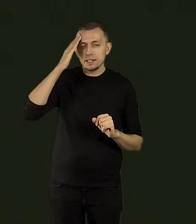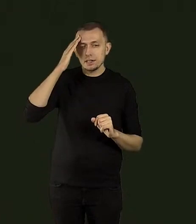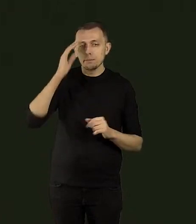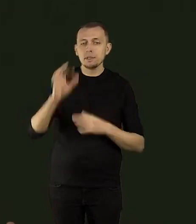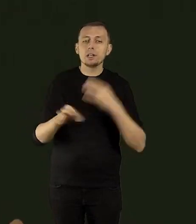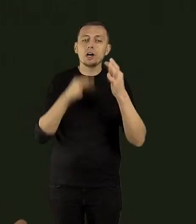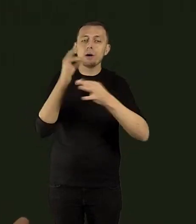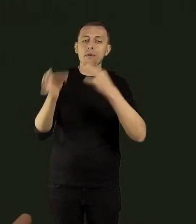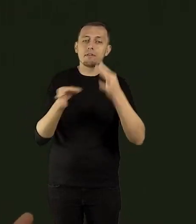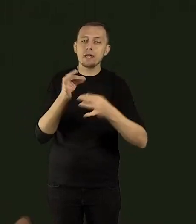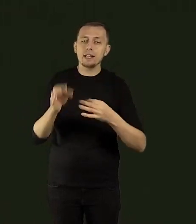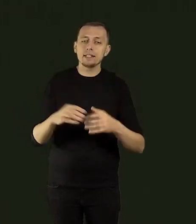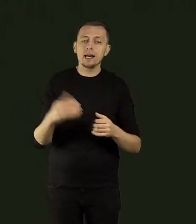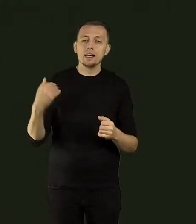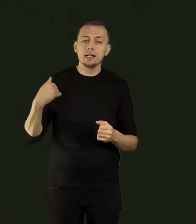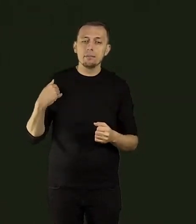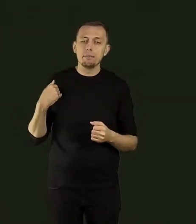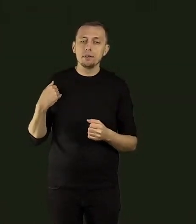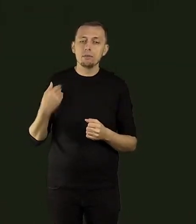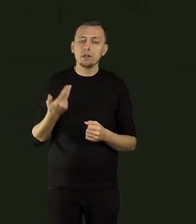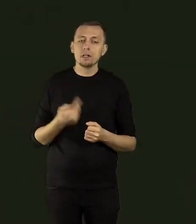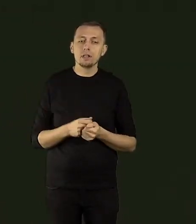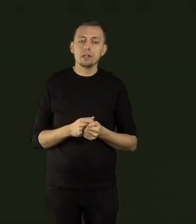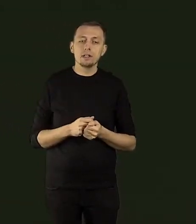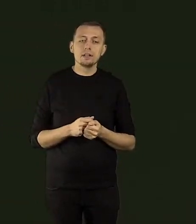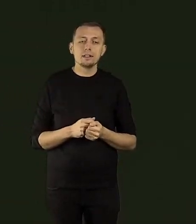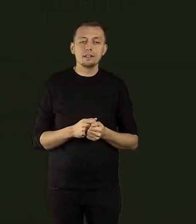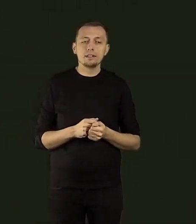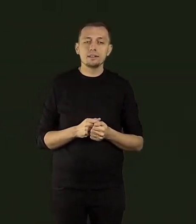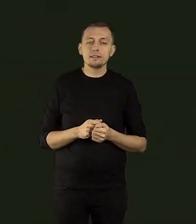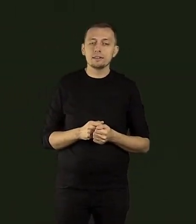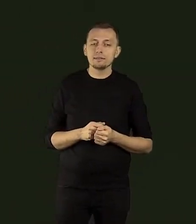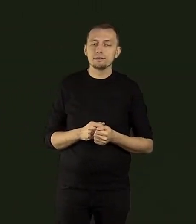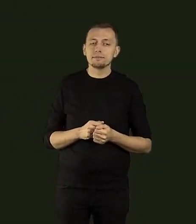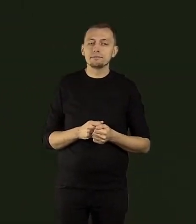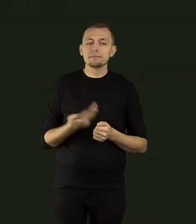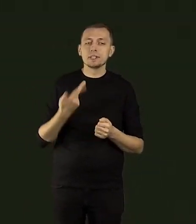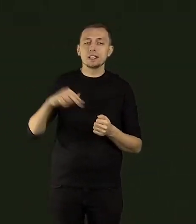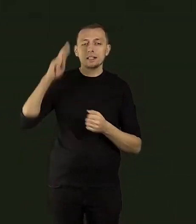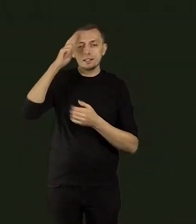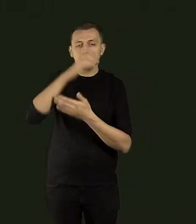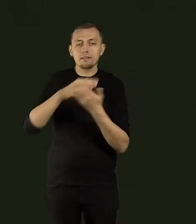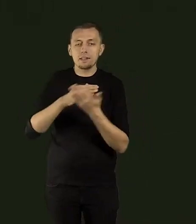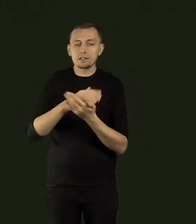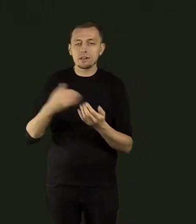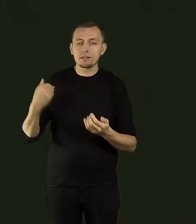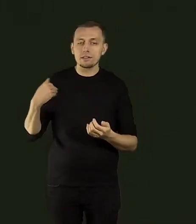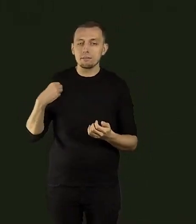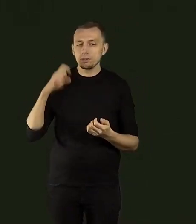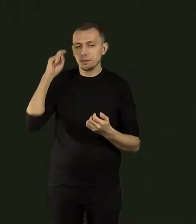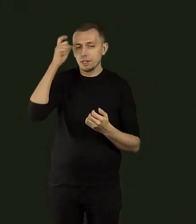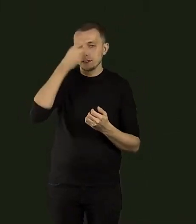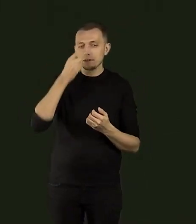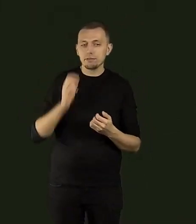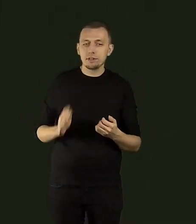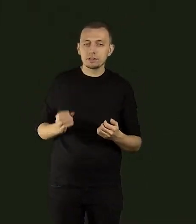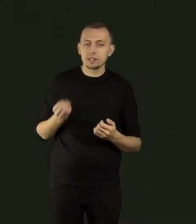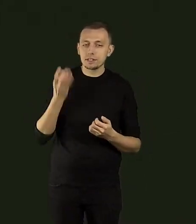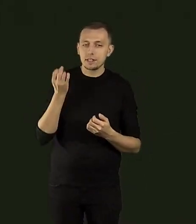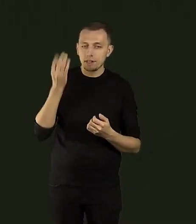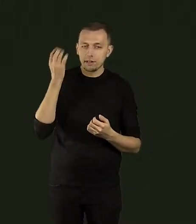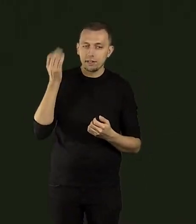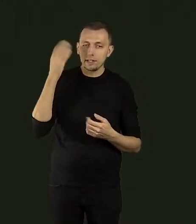dworcu kolejowym, taki trochę bezsensowny, czeka na coś, mówi, nie myśli o